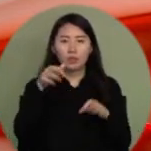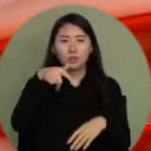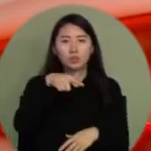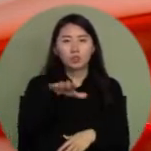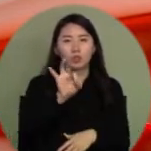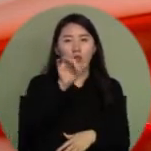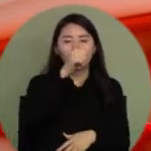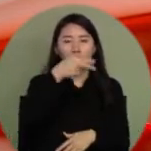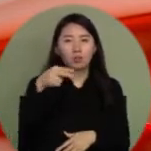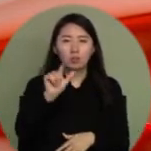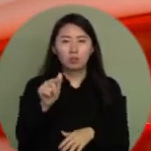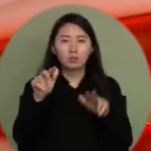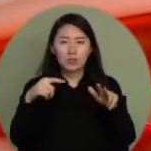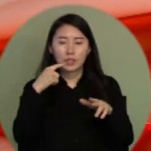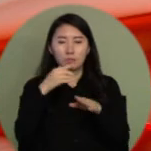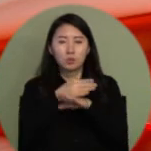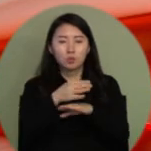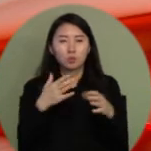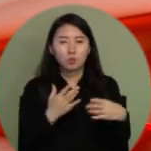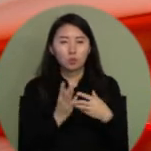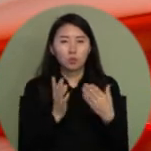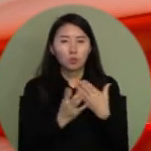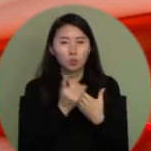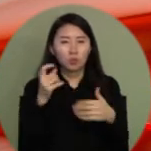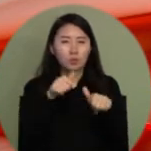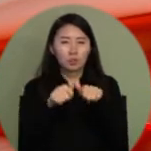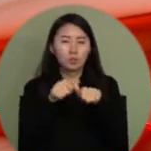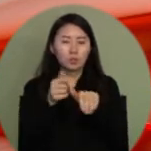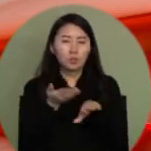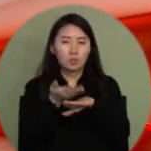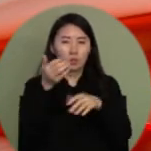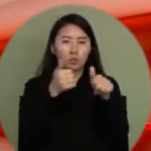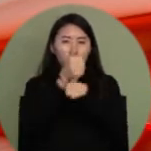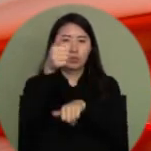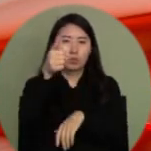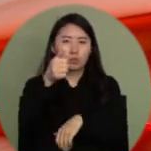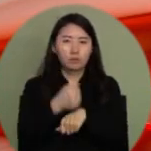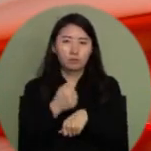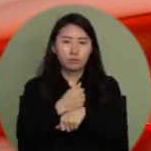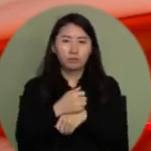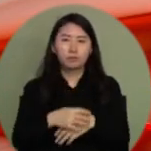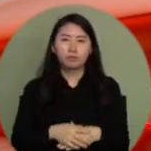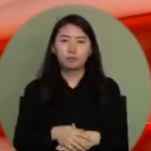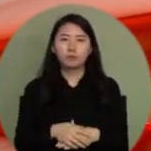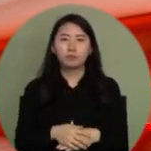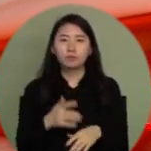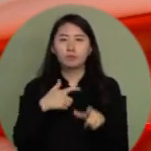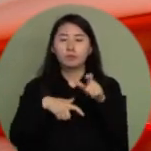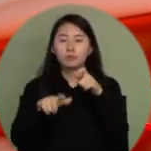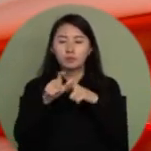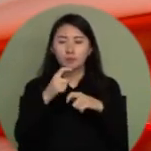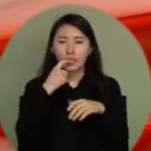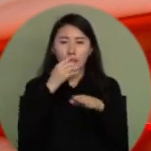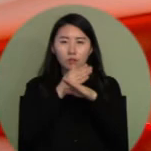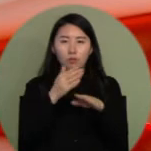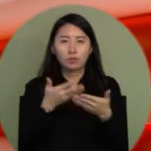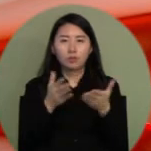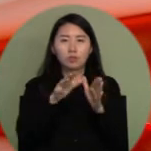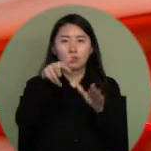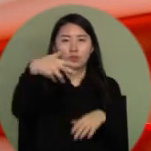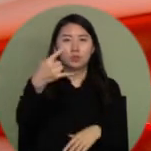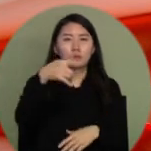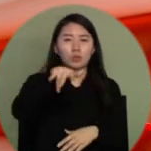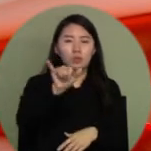예비후보는 현재 민주평화통일자문회의 상임위원 을 지내고 있습니다 더불어 민주당에선 응 조재희